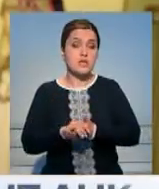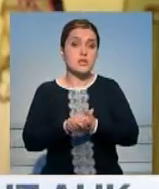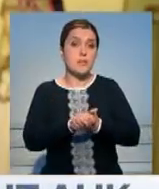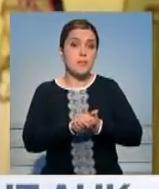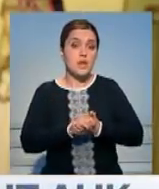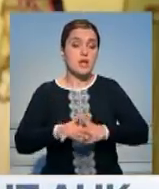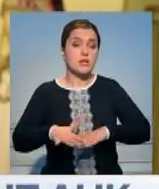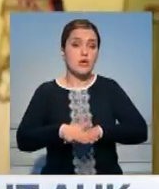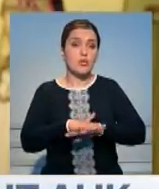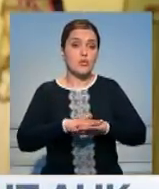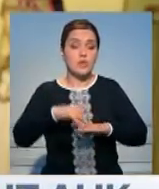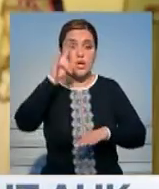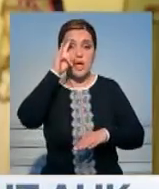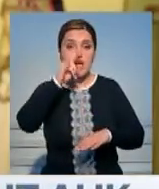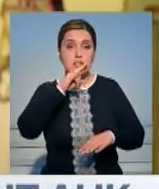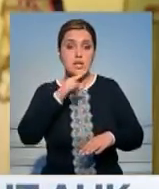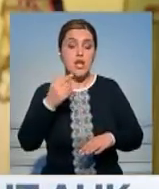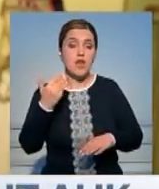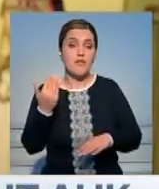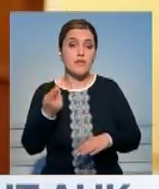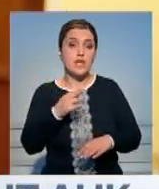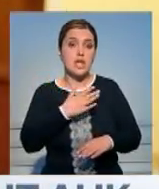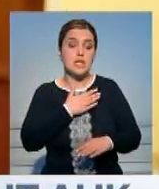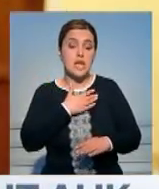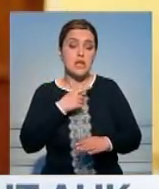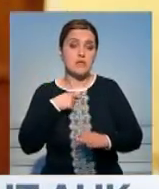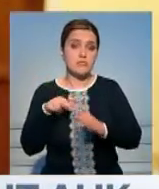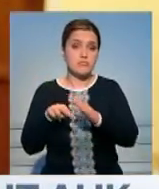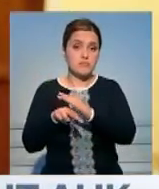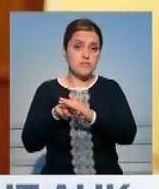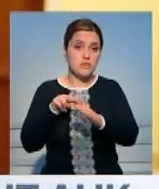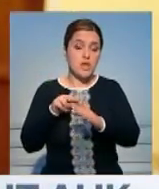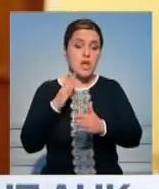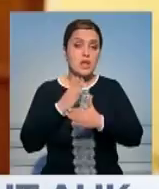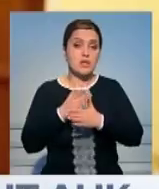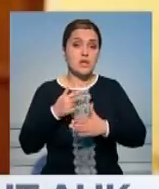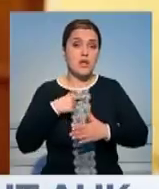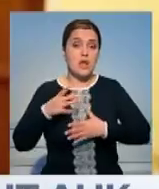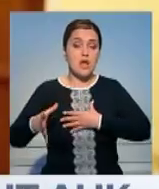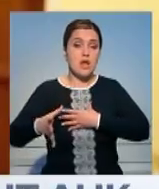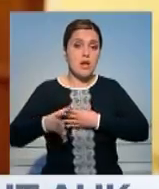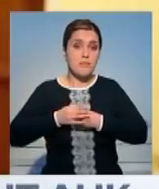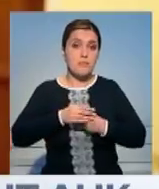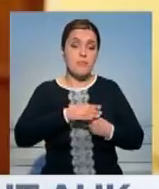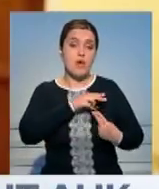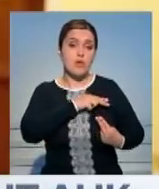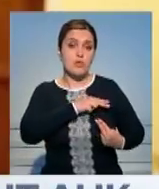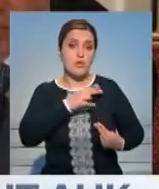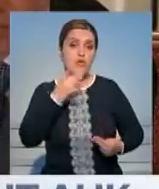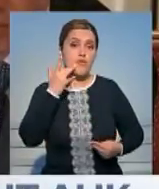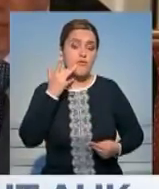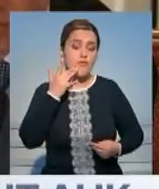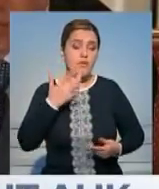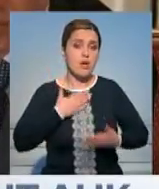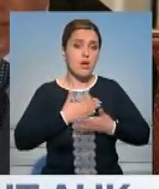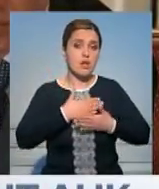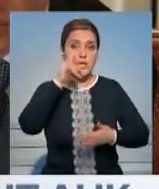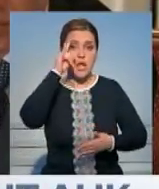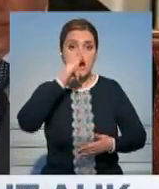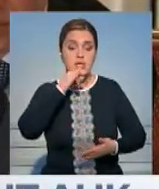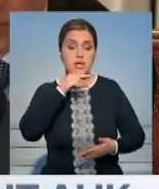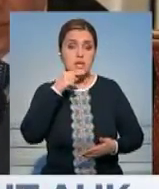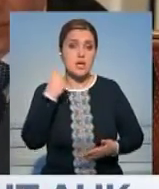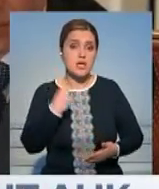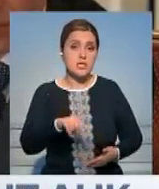и вы для нас являетесь таким примером. А наше сотрудничество с республикой очень интенсивно. Помимо